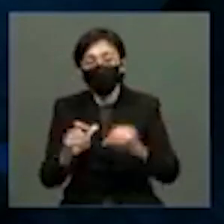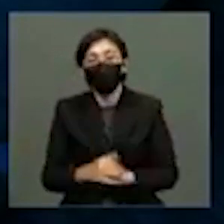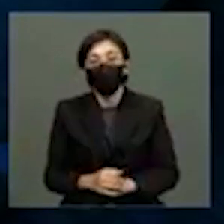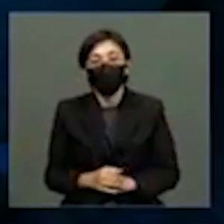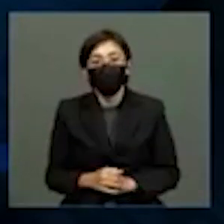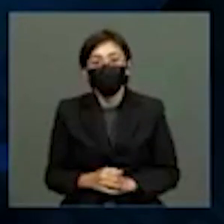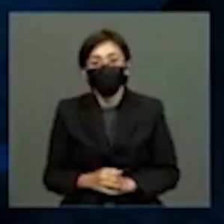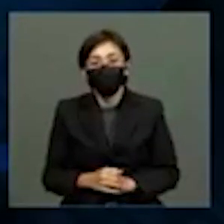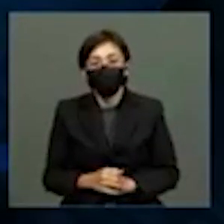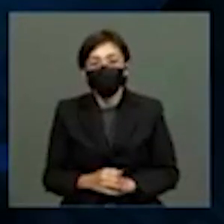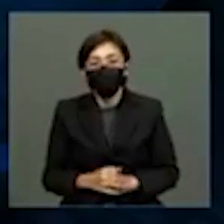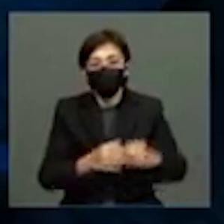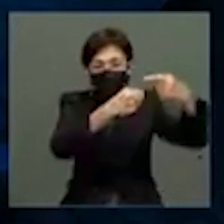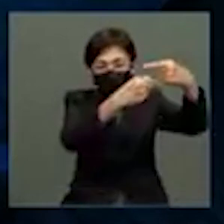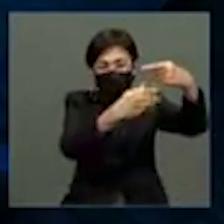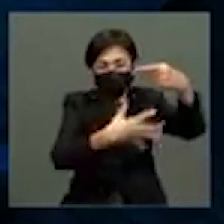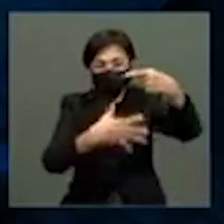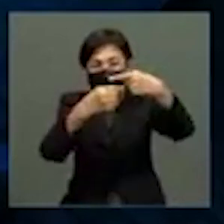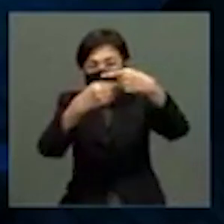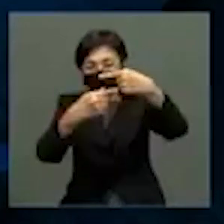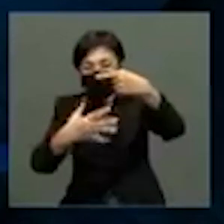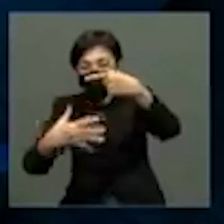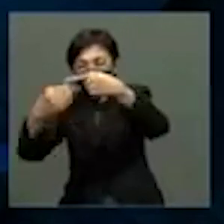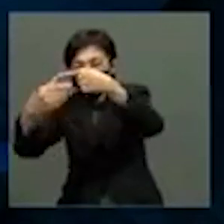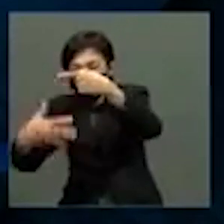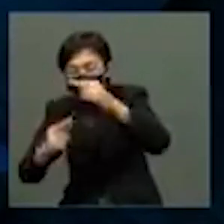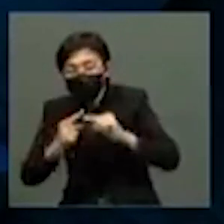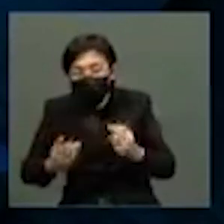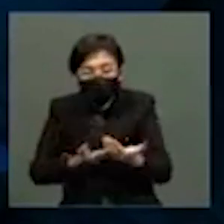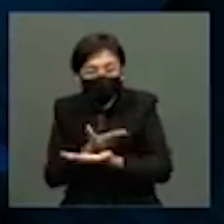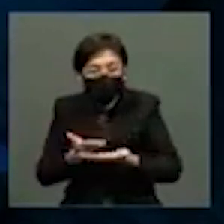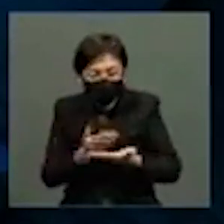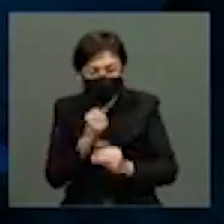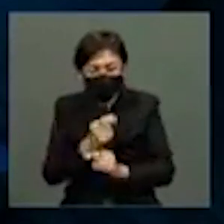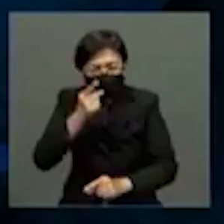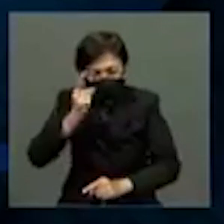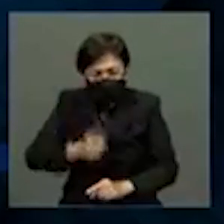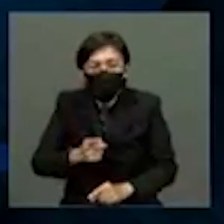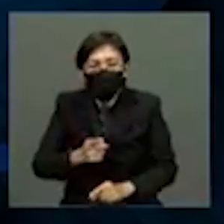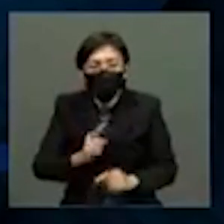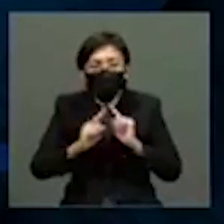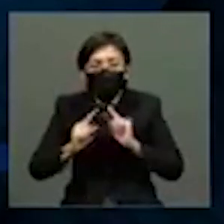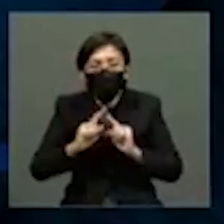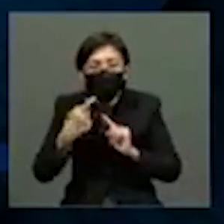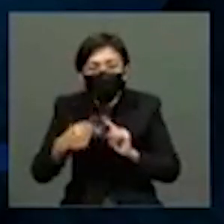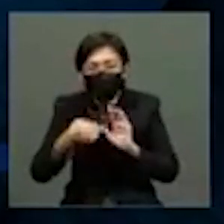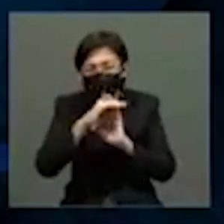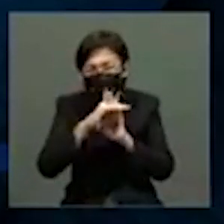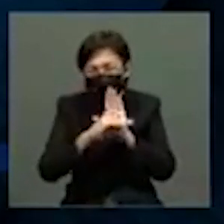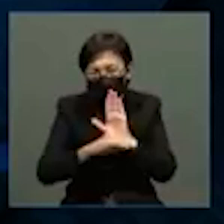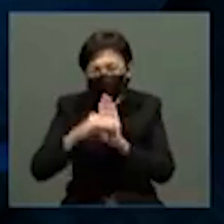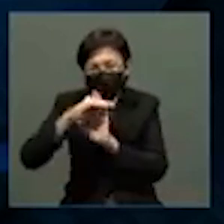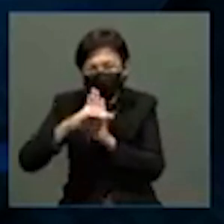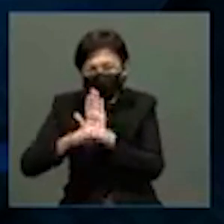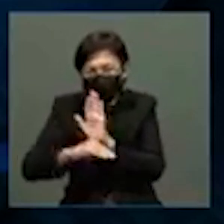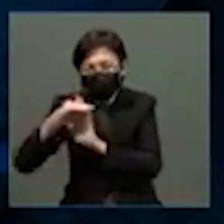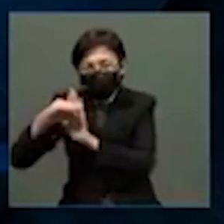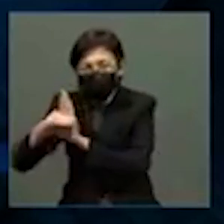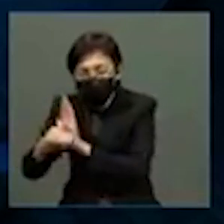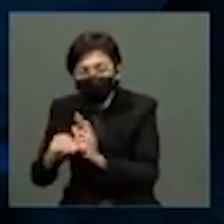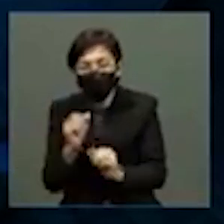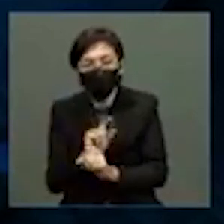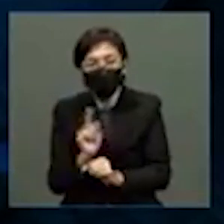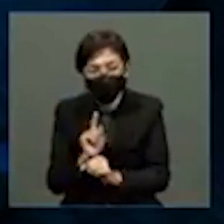การพิจารณากันลงไปในรายละเอียดแล้วก็คุยกันนะครับว่าขอให้ทำได้จริงๆจะทำได้อย่างไรก็คือการใ